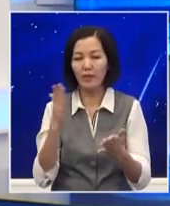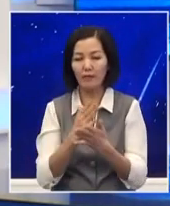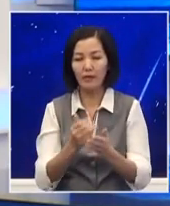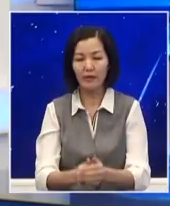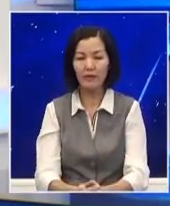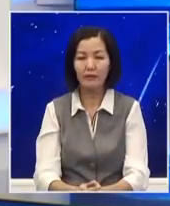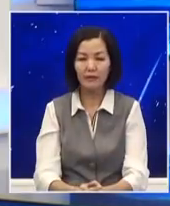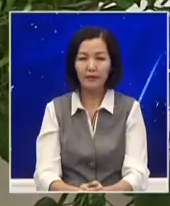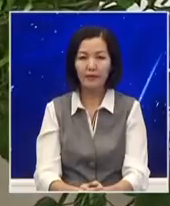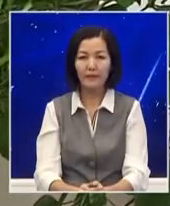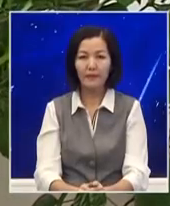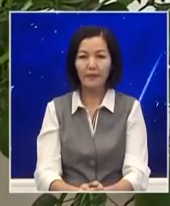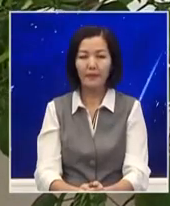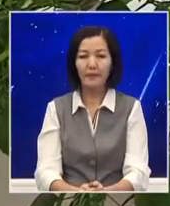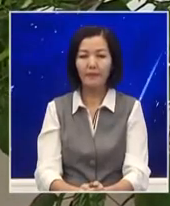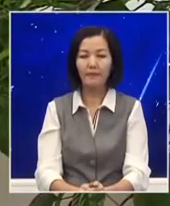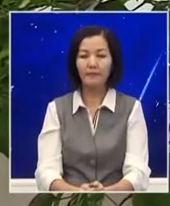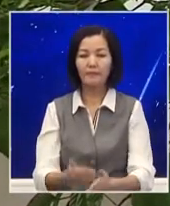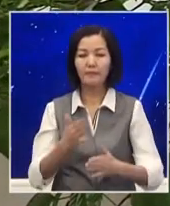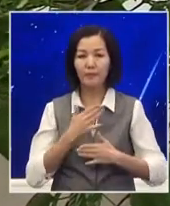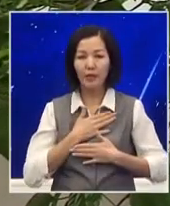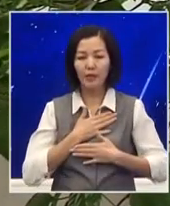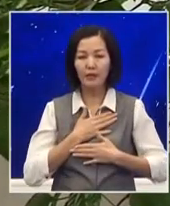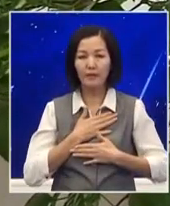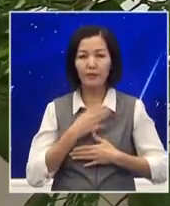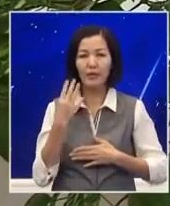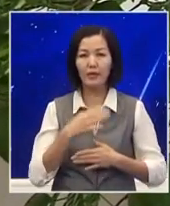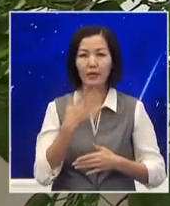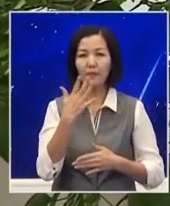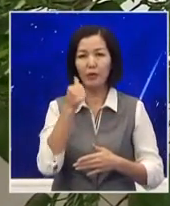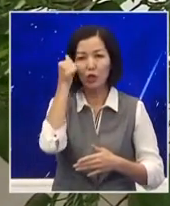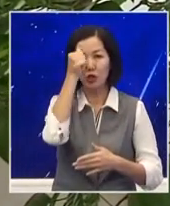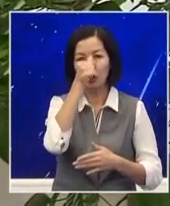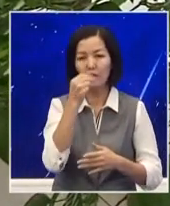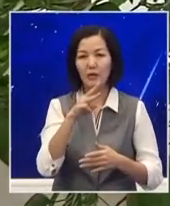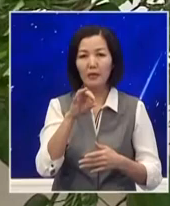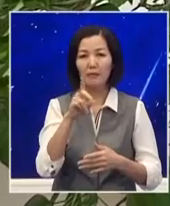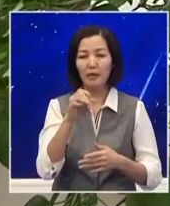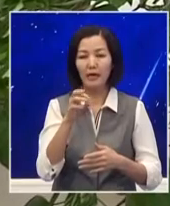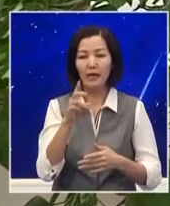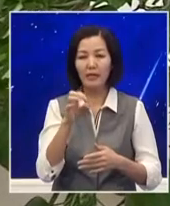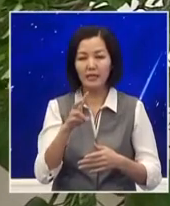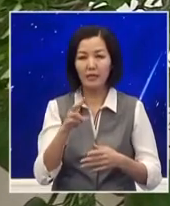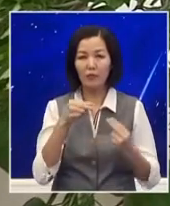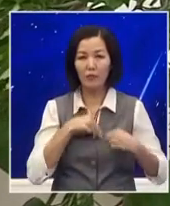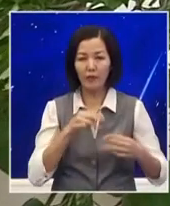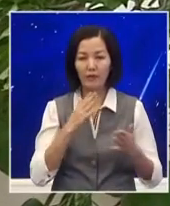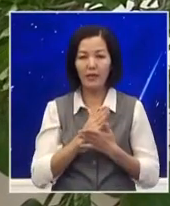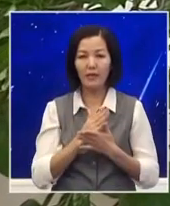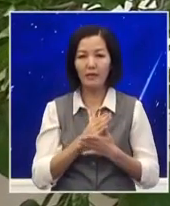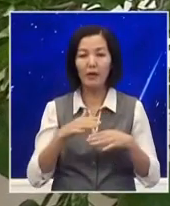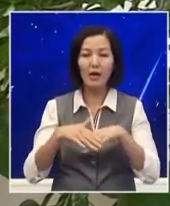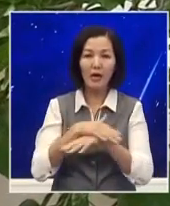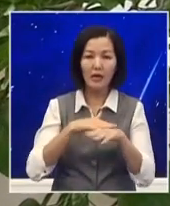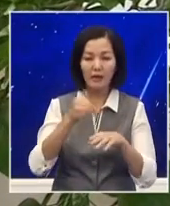тұрғындары бар. Мен енді өмір бойы 45 жыл механизатор болып еңбек еттім. Енді елімізге,